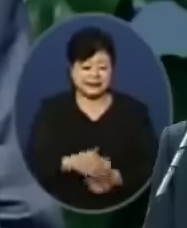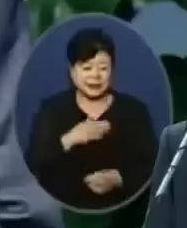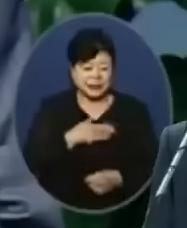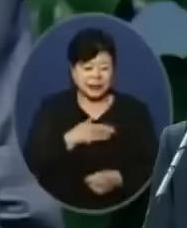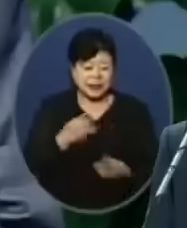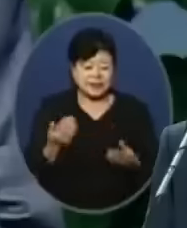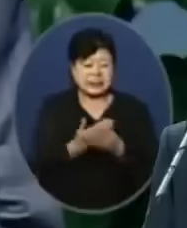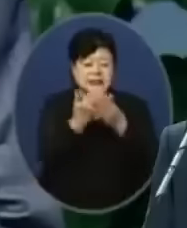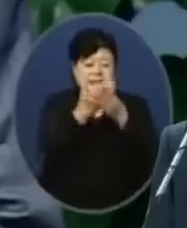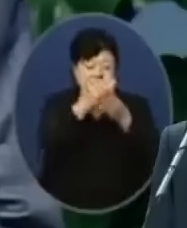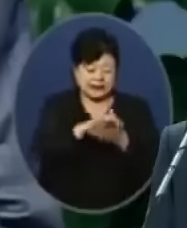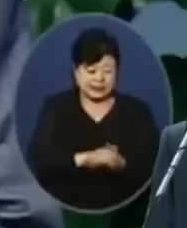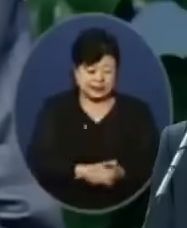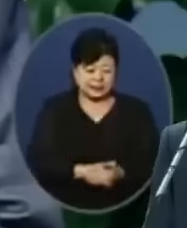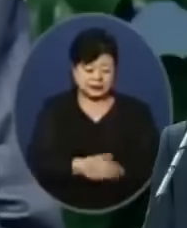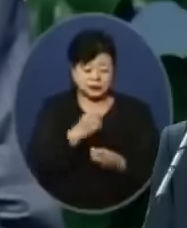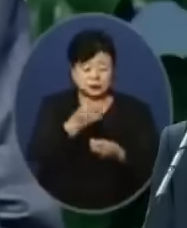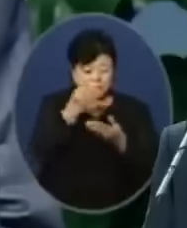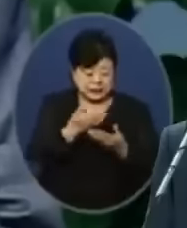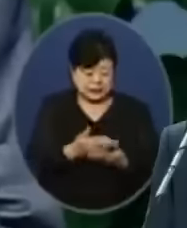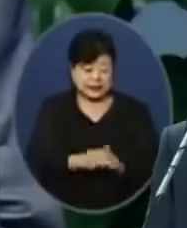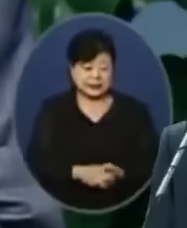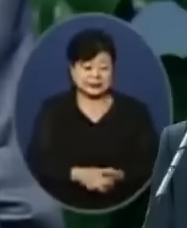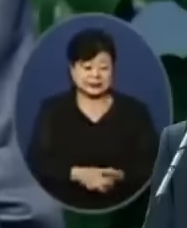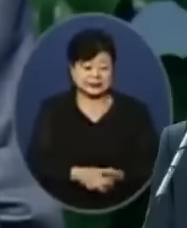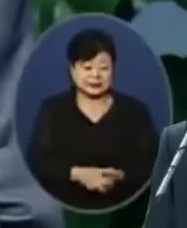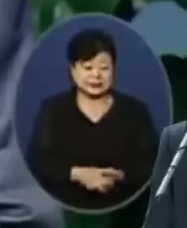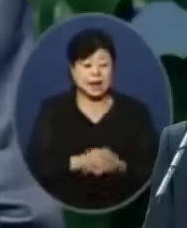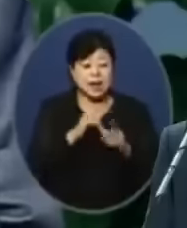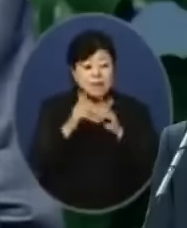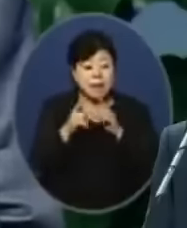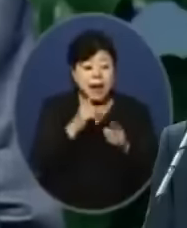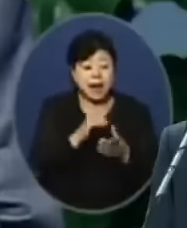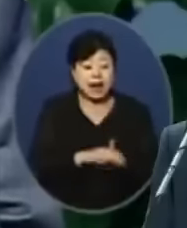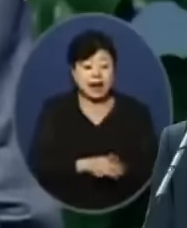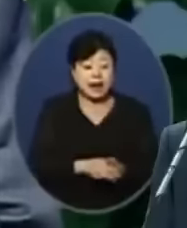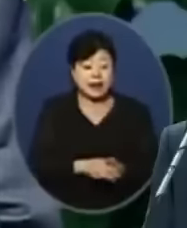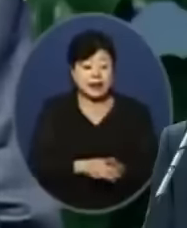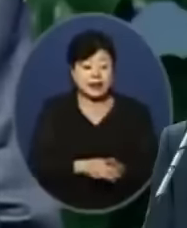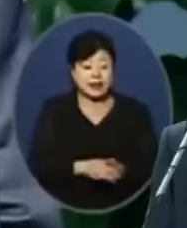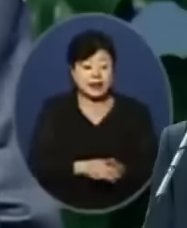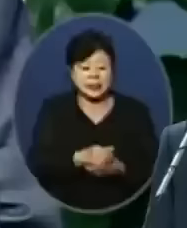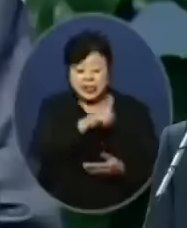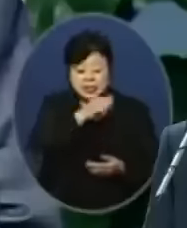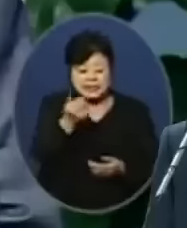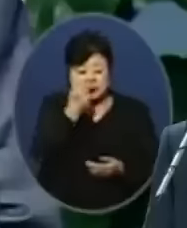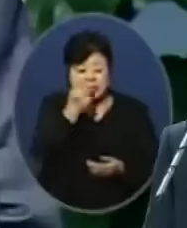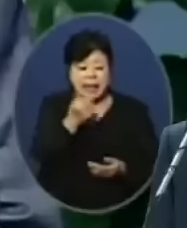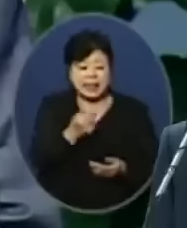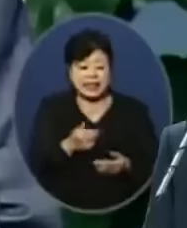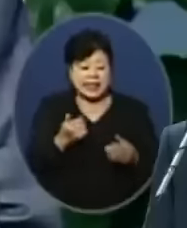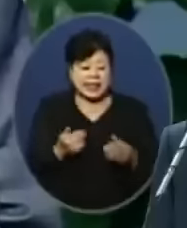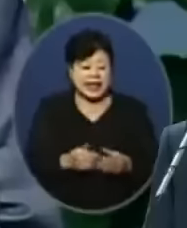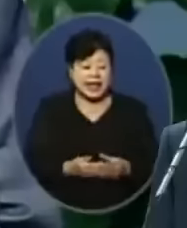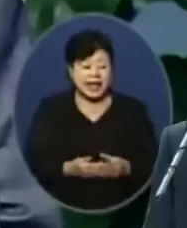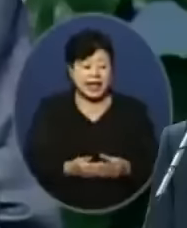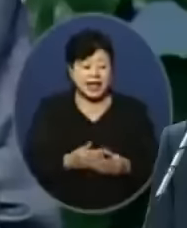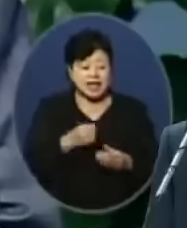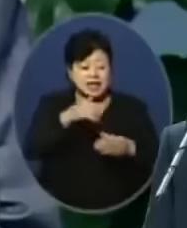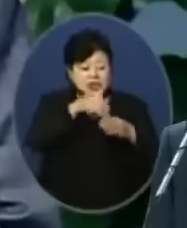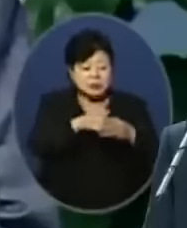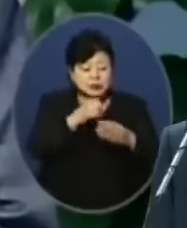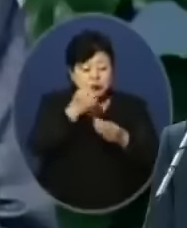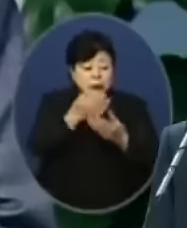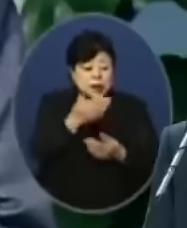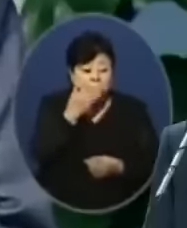나는 번창한다. 축복받는다. 그 말이 여러분 생에 심어져서 반드시 축복받는